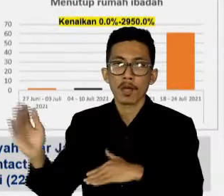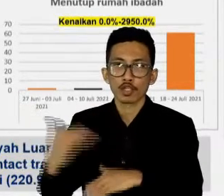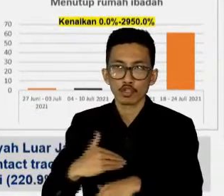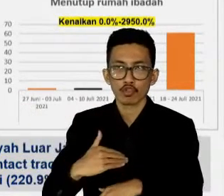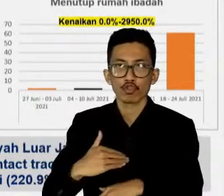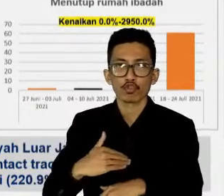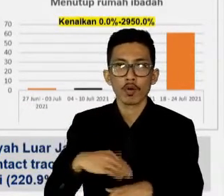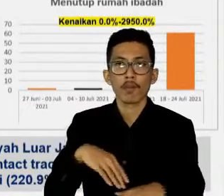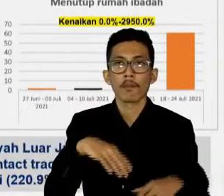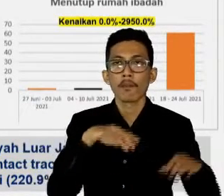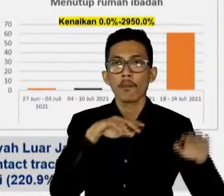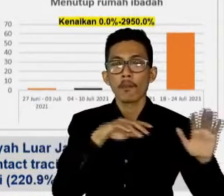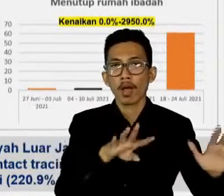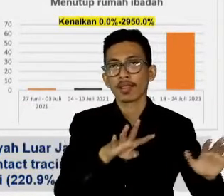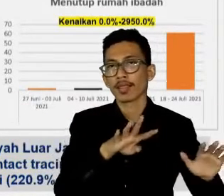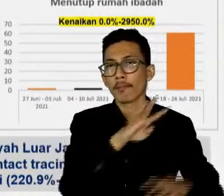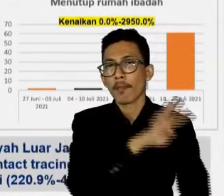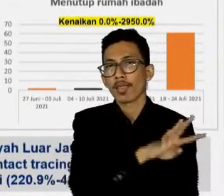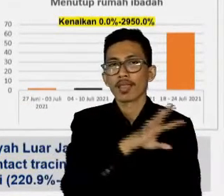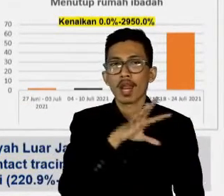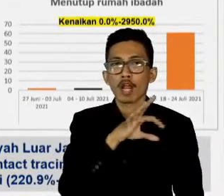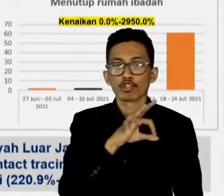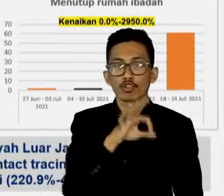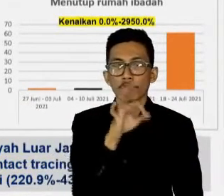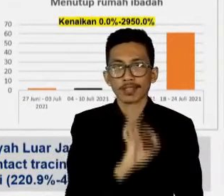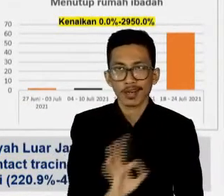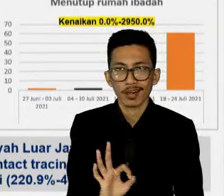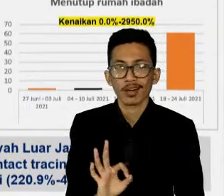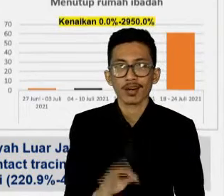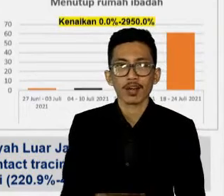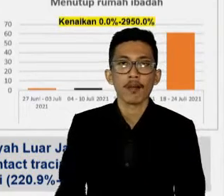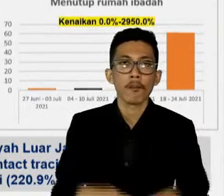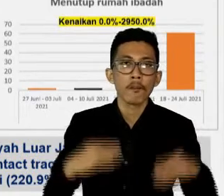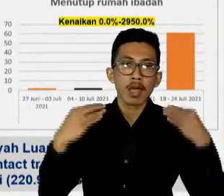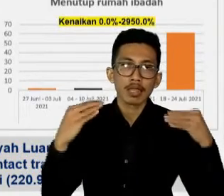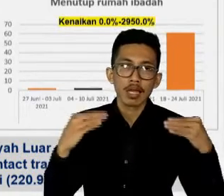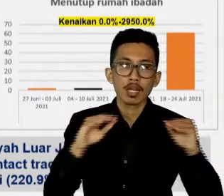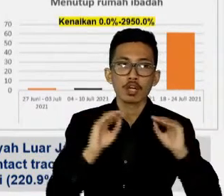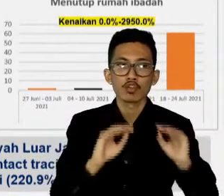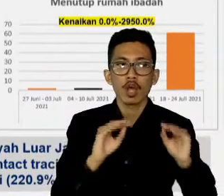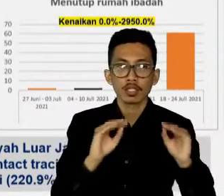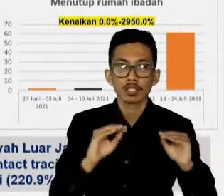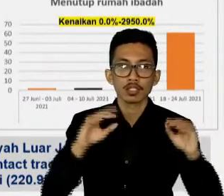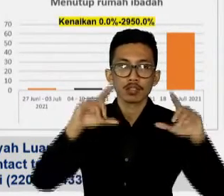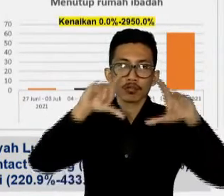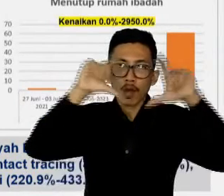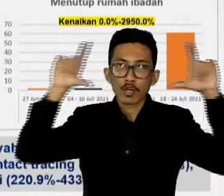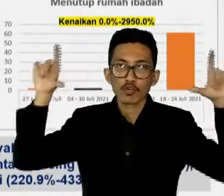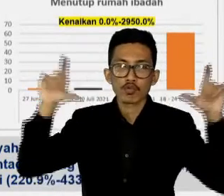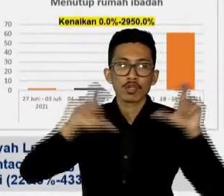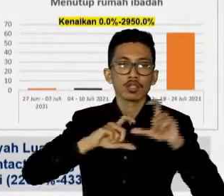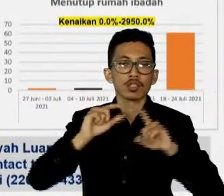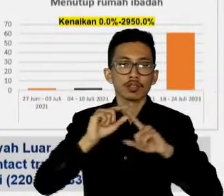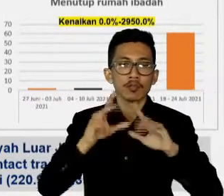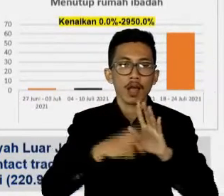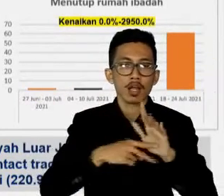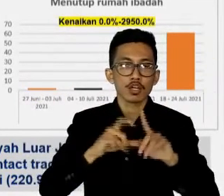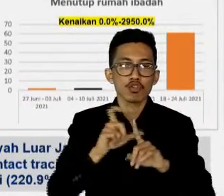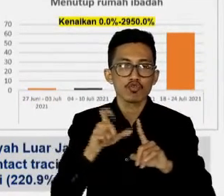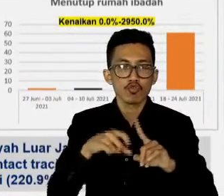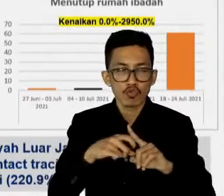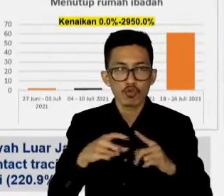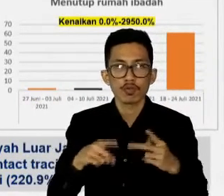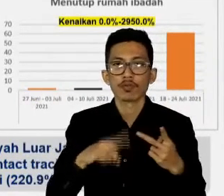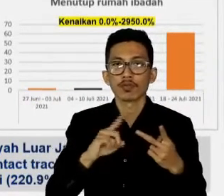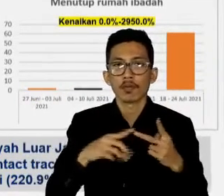hampir 490%. Kemudian pemasangan materi edukasi, yaitu masang spanduk, leaflet, baliho gitu